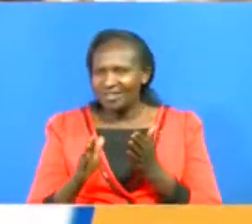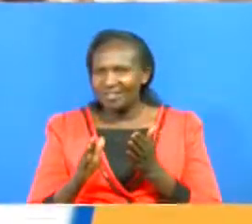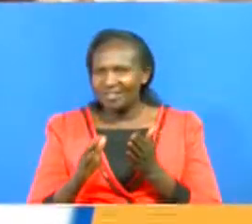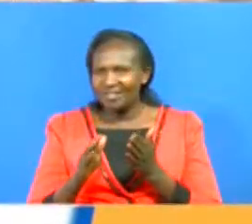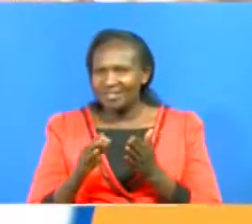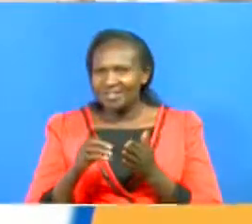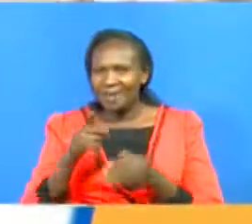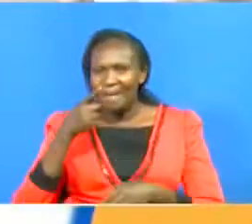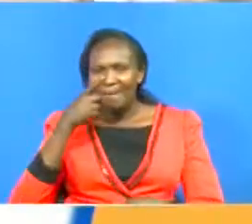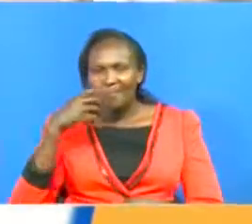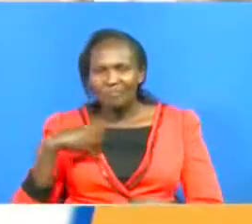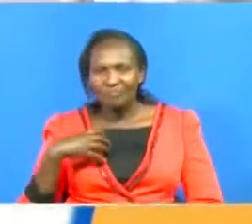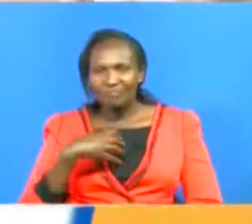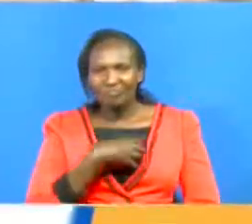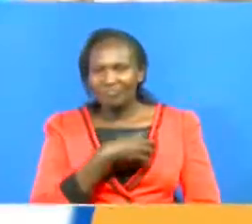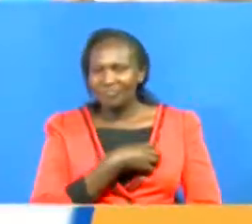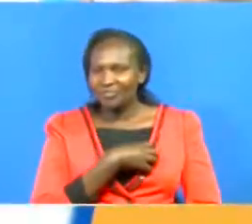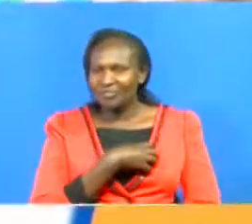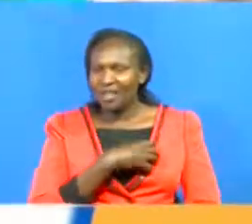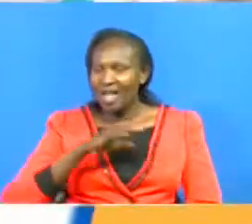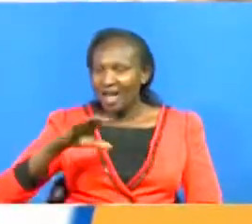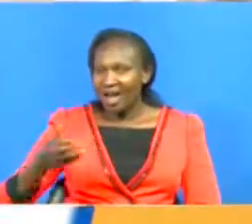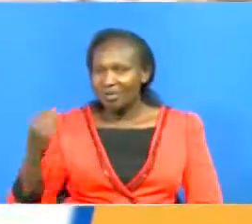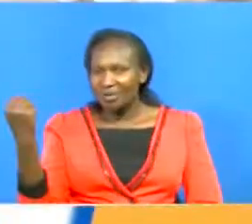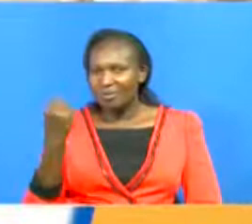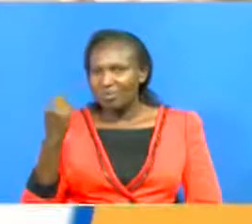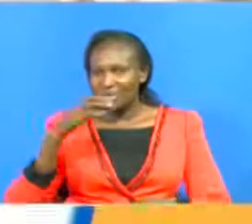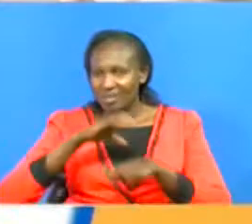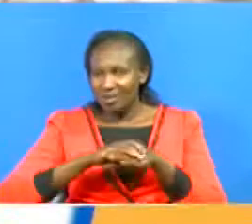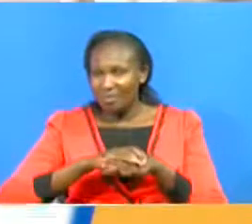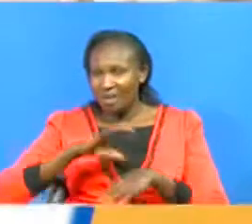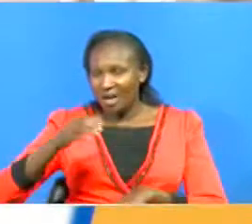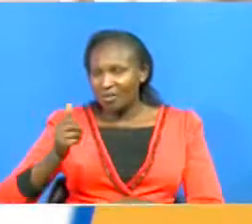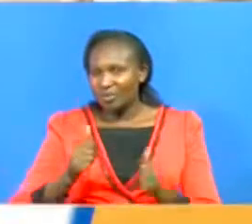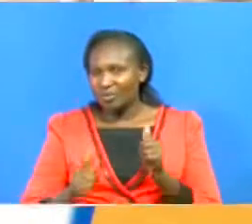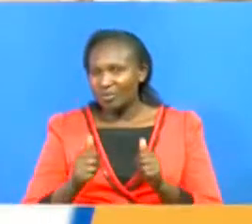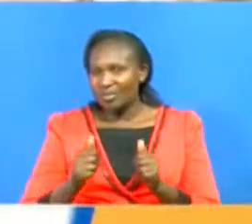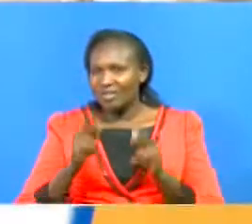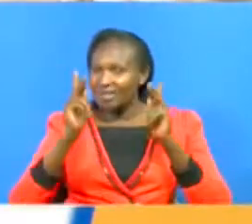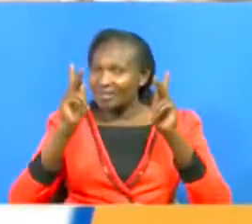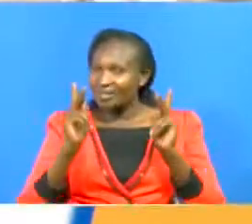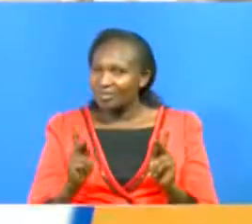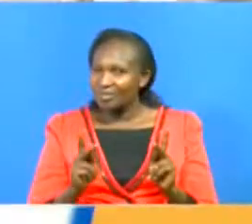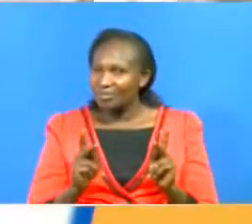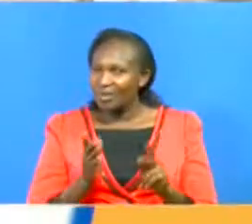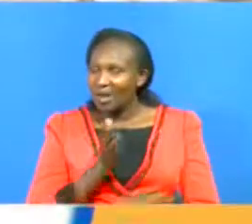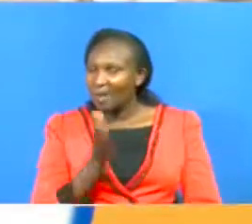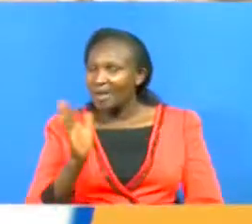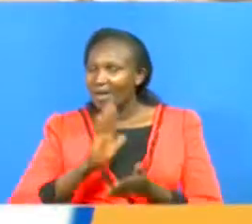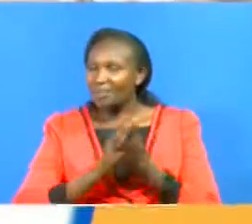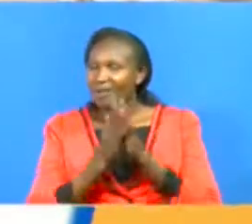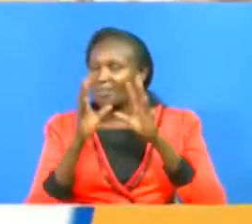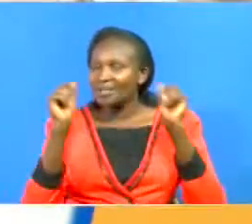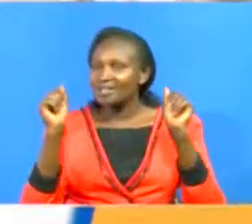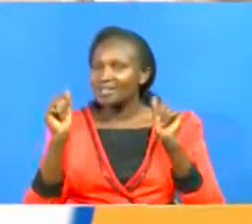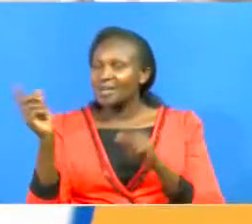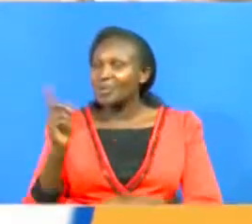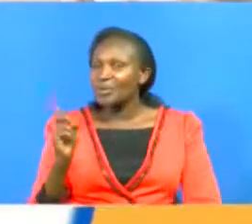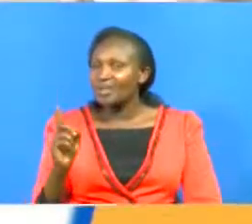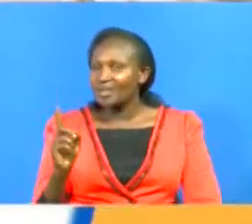Chui. County, mji wa Mumias unapatikana katika kaunti gani? Kisumu. Barack Obama aliingia madarakani mwaka gani?